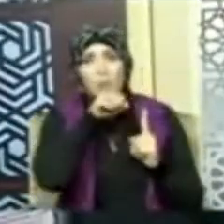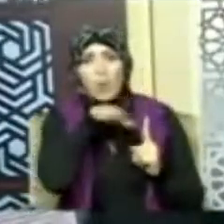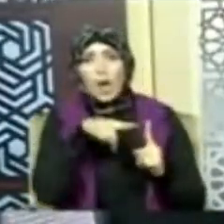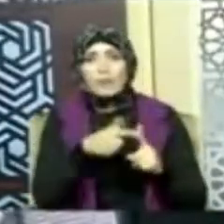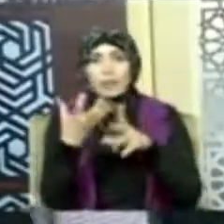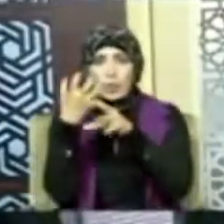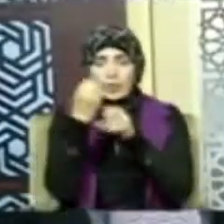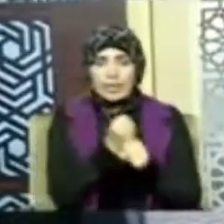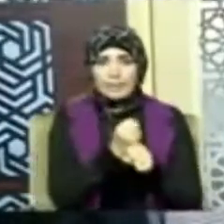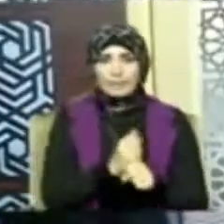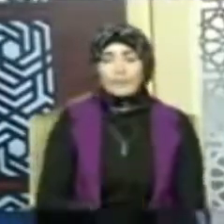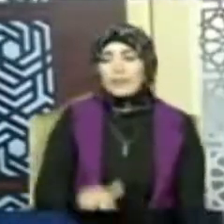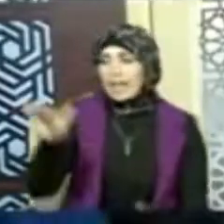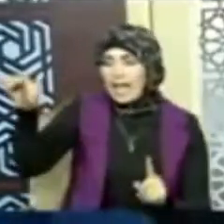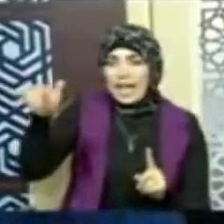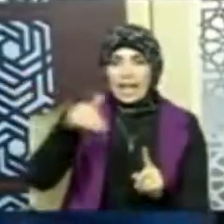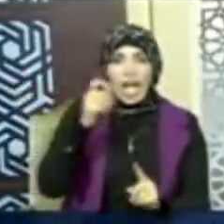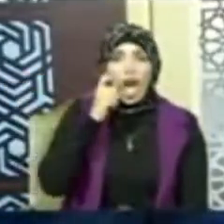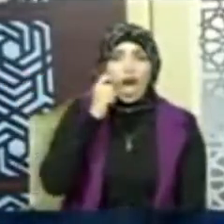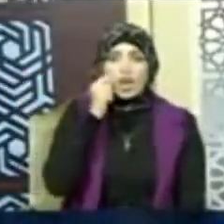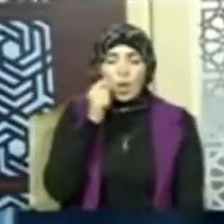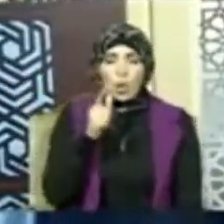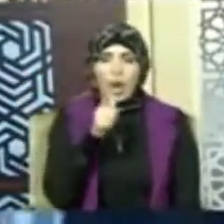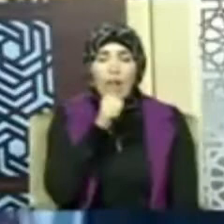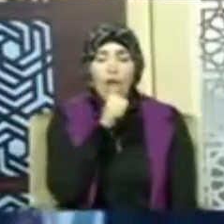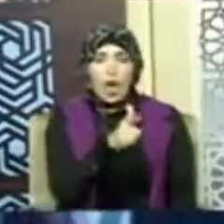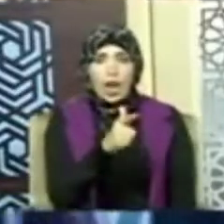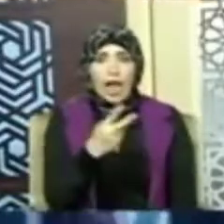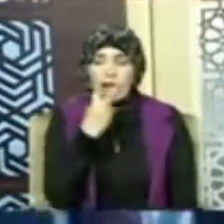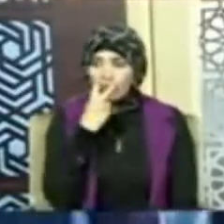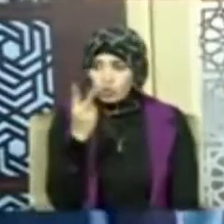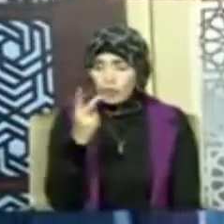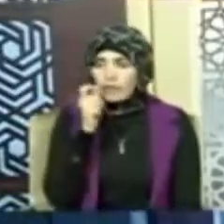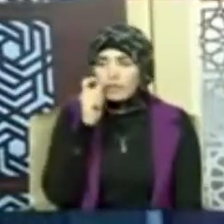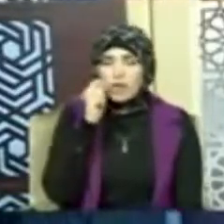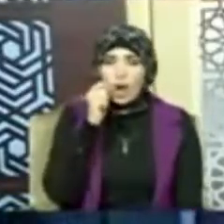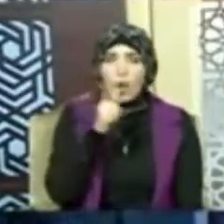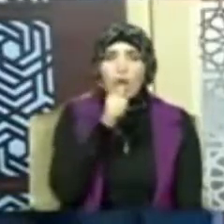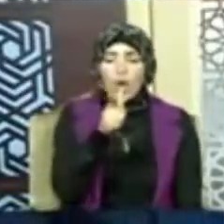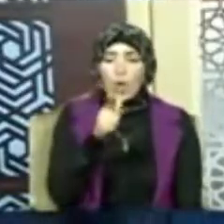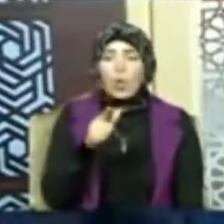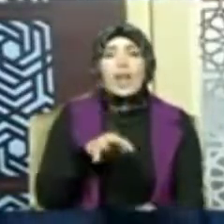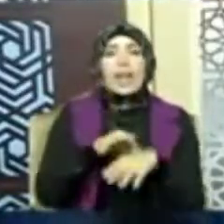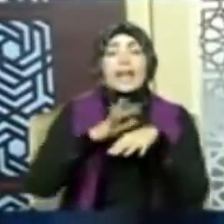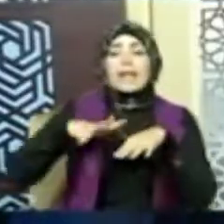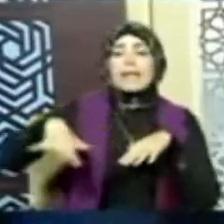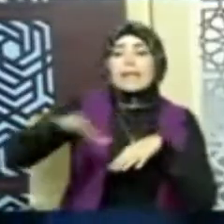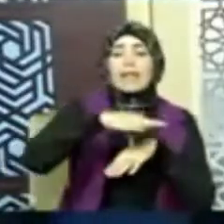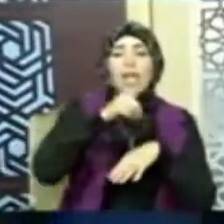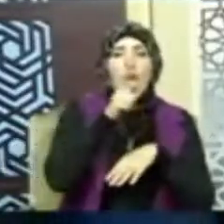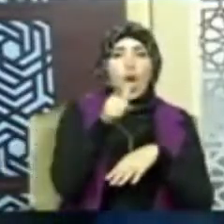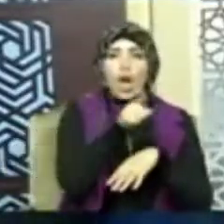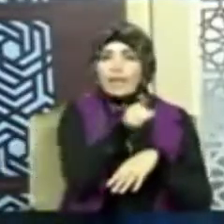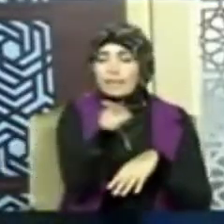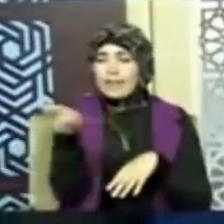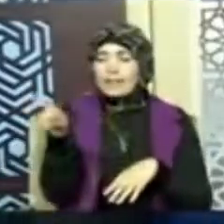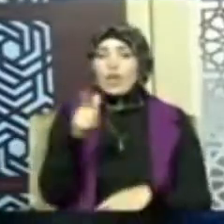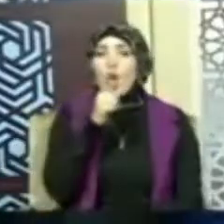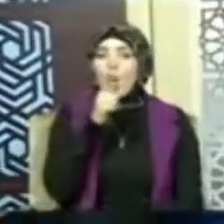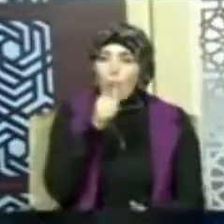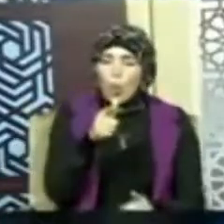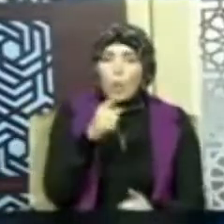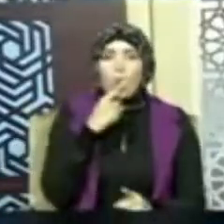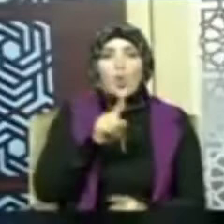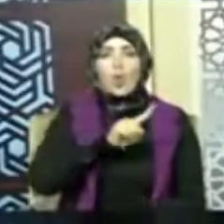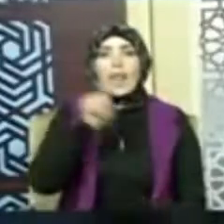رجلا يقول أيها الناس قولوا لا إله إلا الله